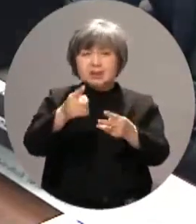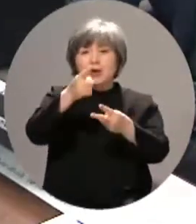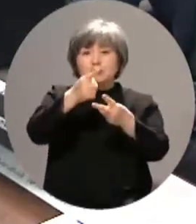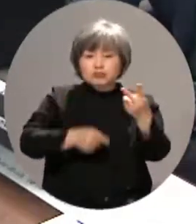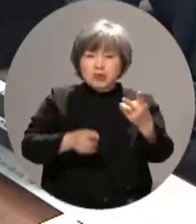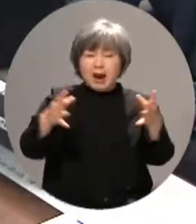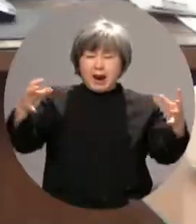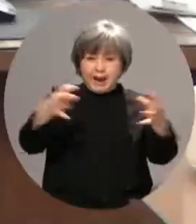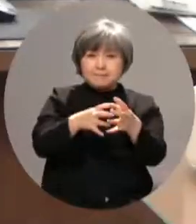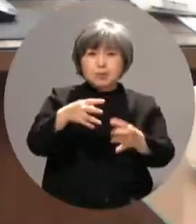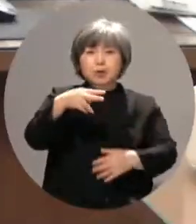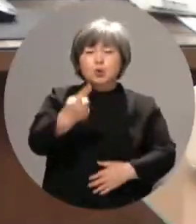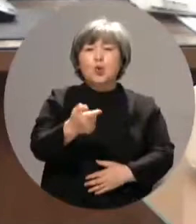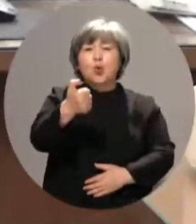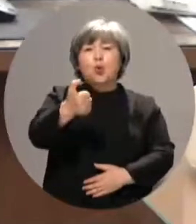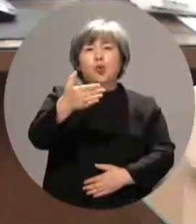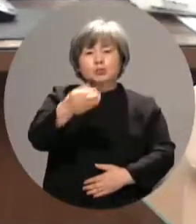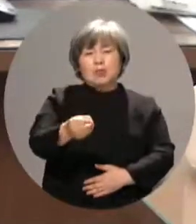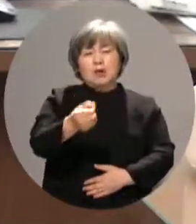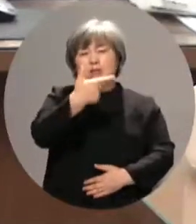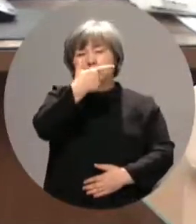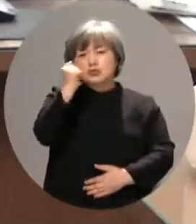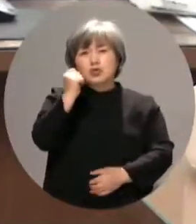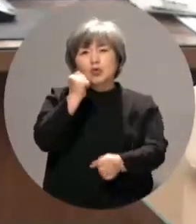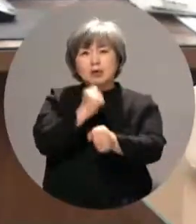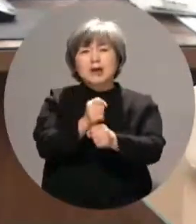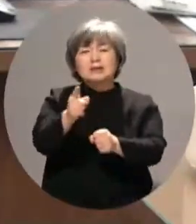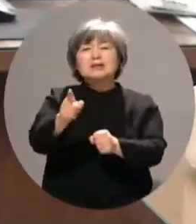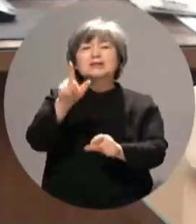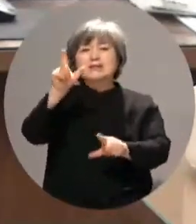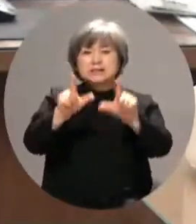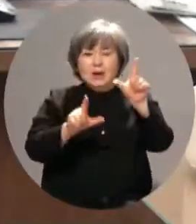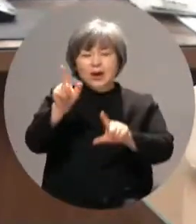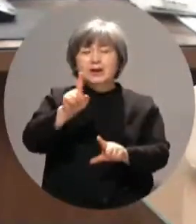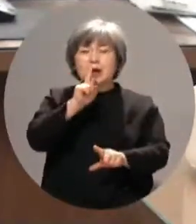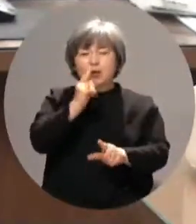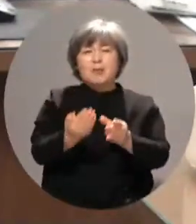인구를 다 합쳐도 50만 명이 채 안 되는 것이 현실이라고 지적했습니다.